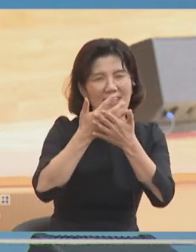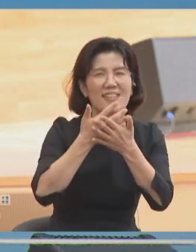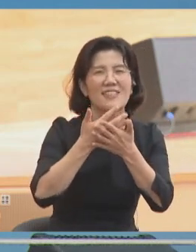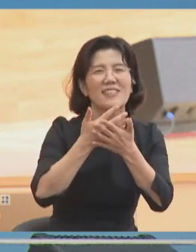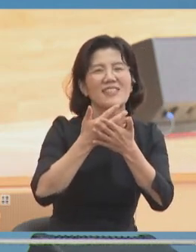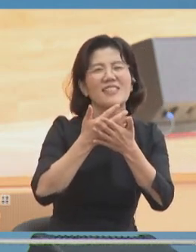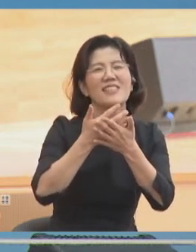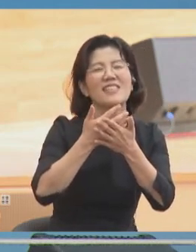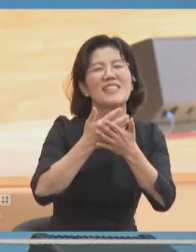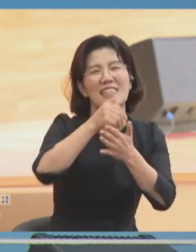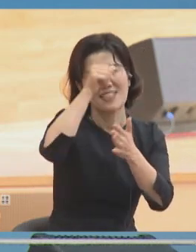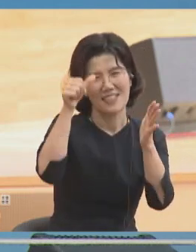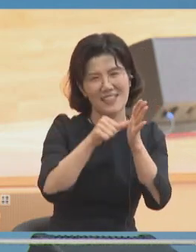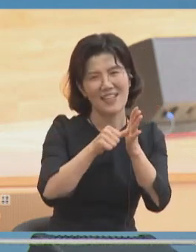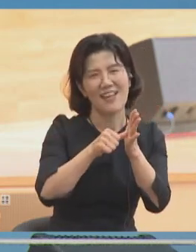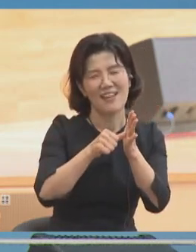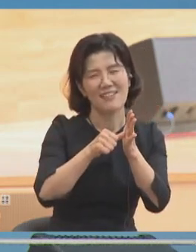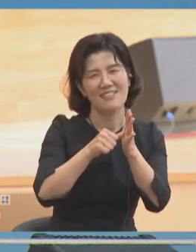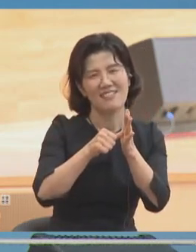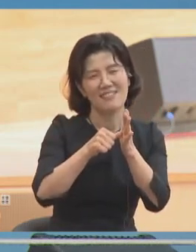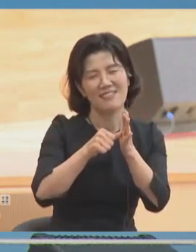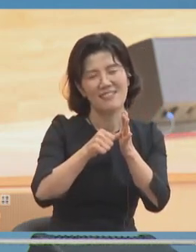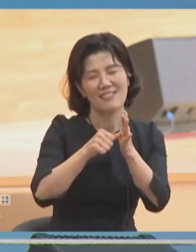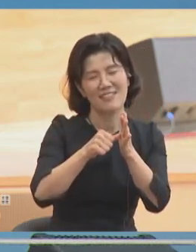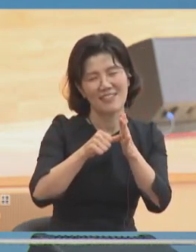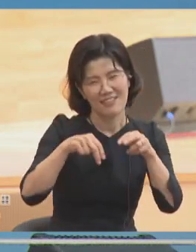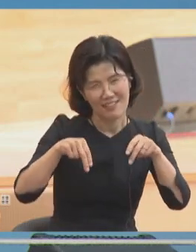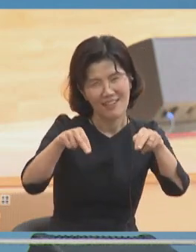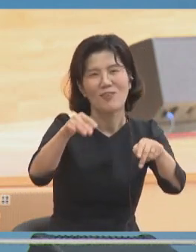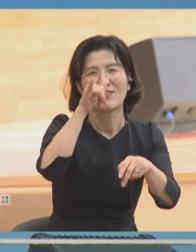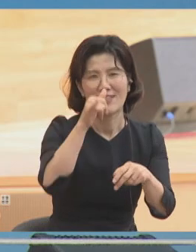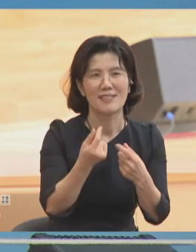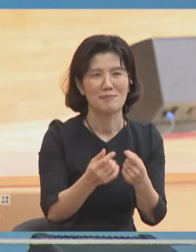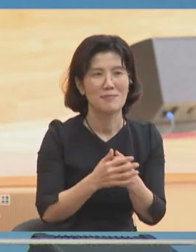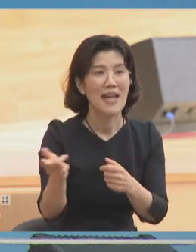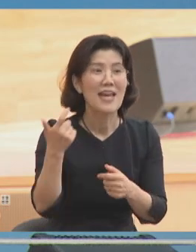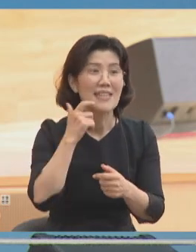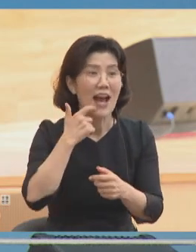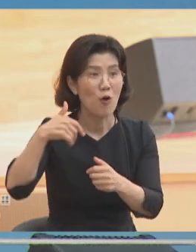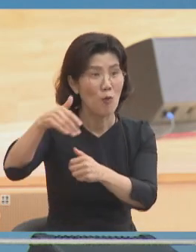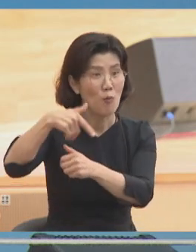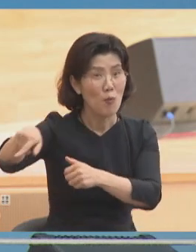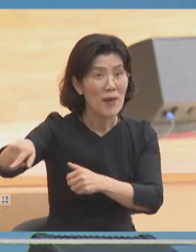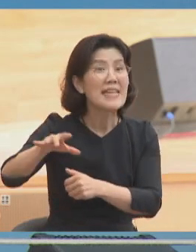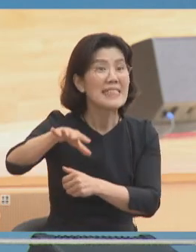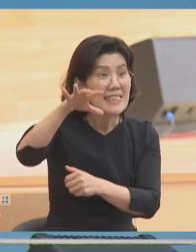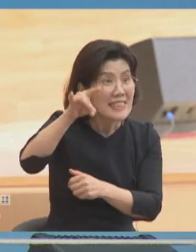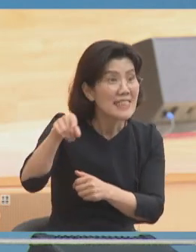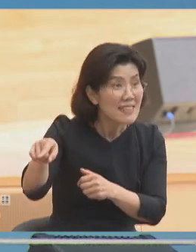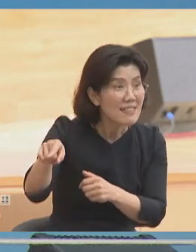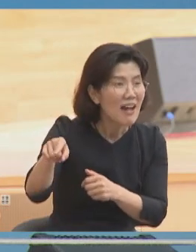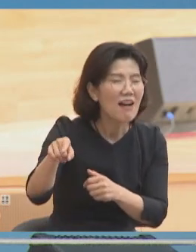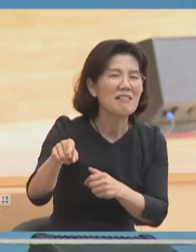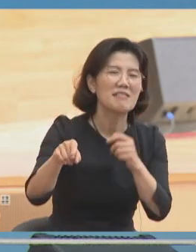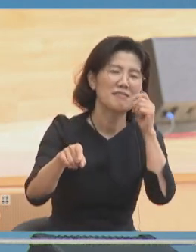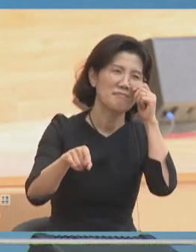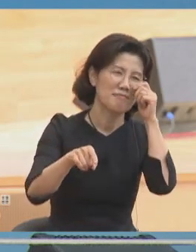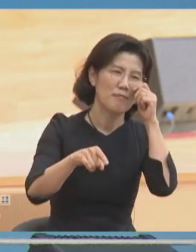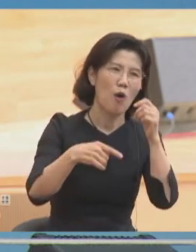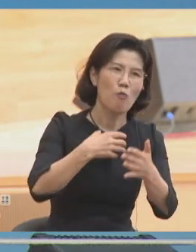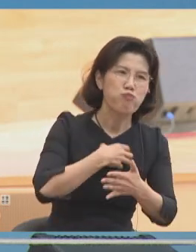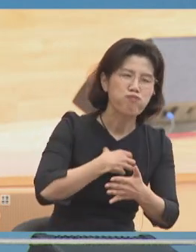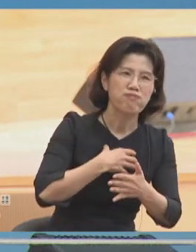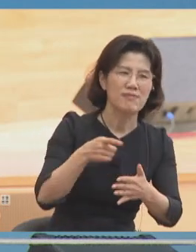걸어갑니다 여러분 그런데요이 야곱의 시작은이 모양이 꼴입니다 시작은 정말 불안하고 위태 없습니다